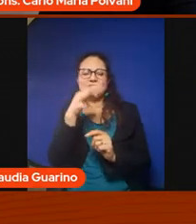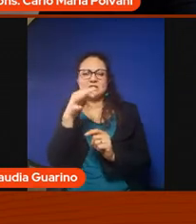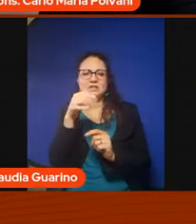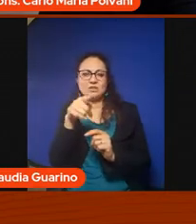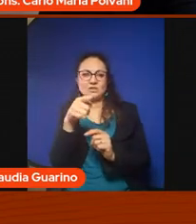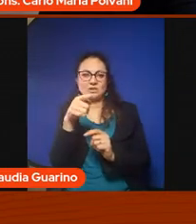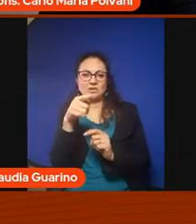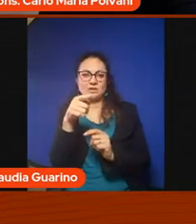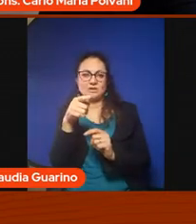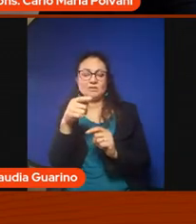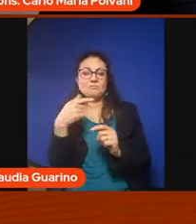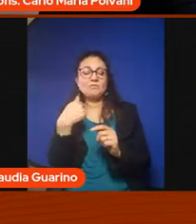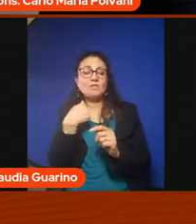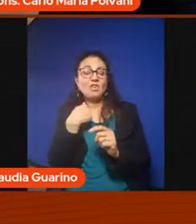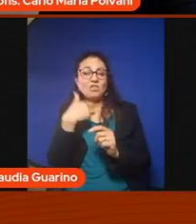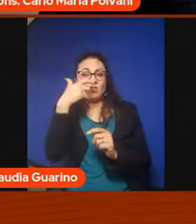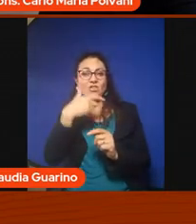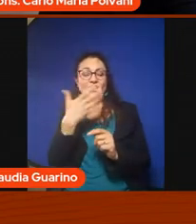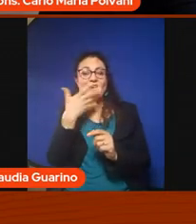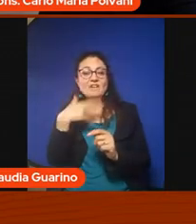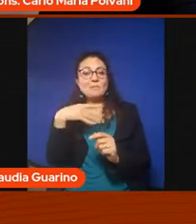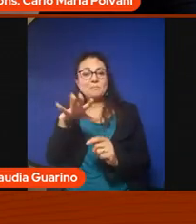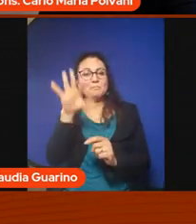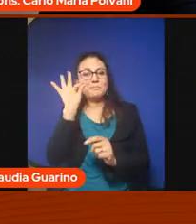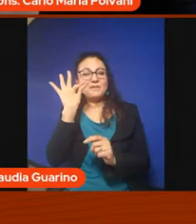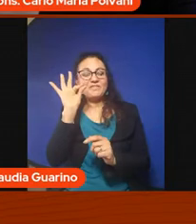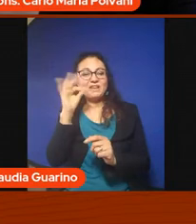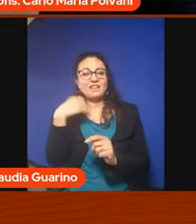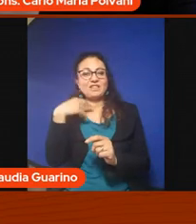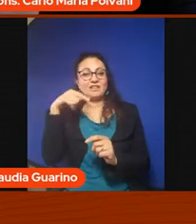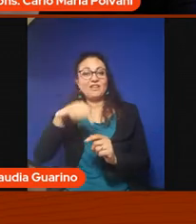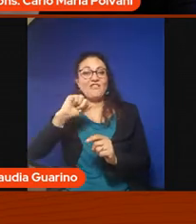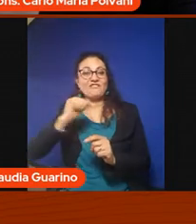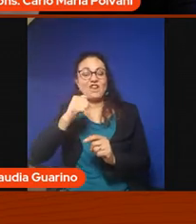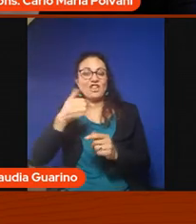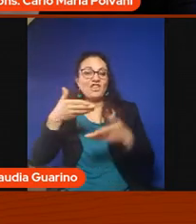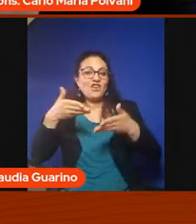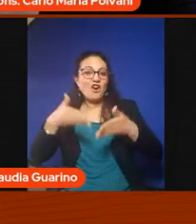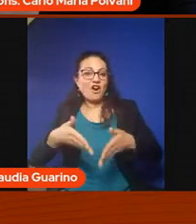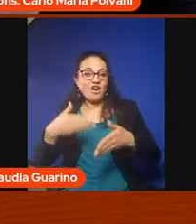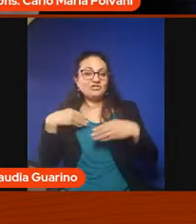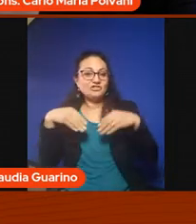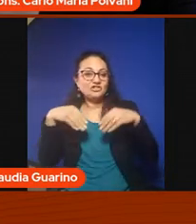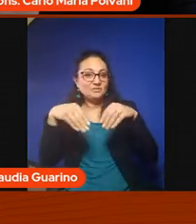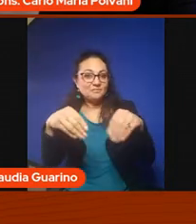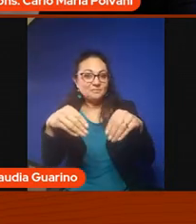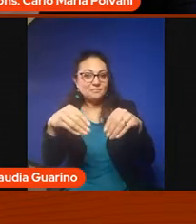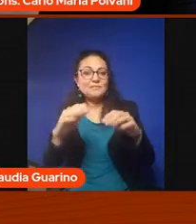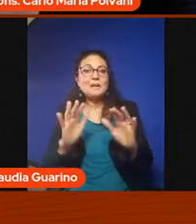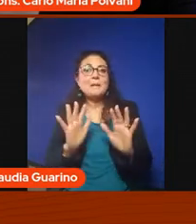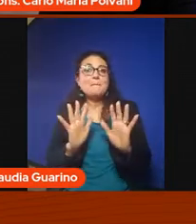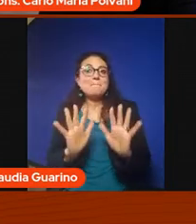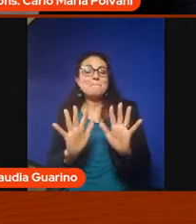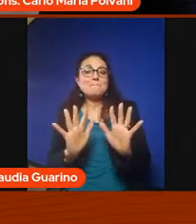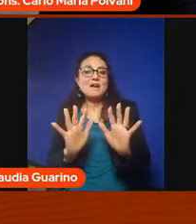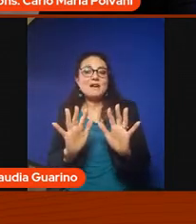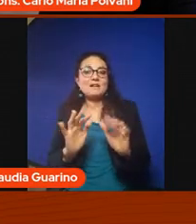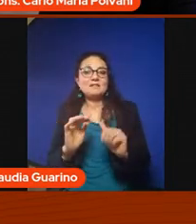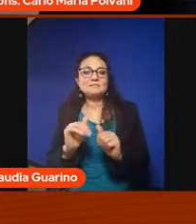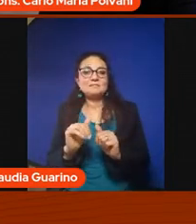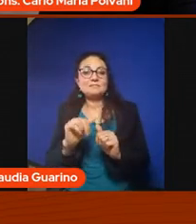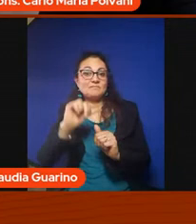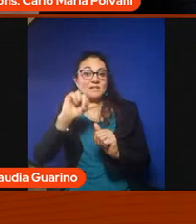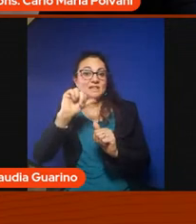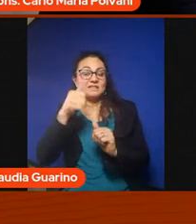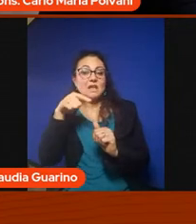Io avrei preferito essere a Foligno oggi, ma se questo